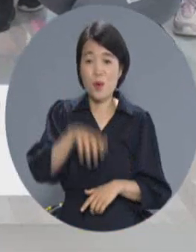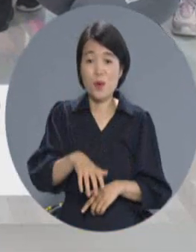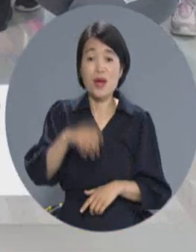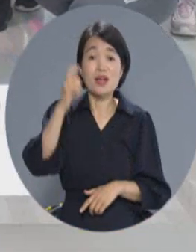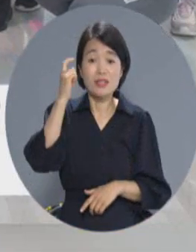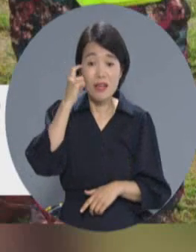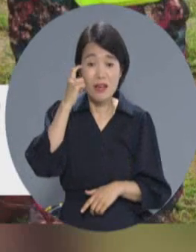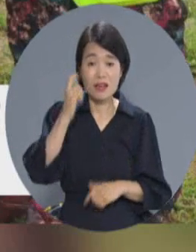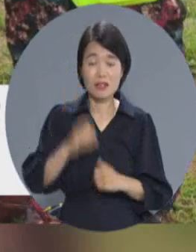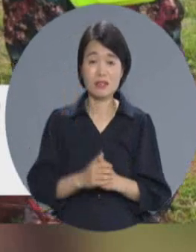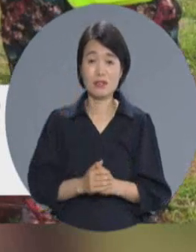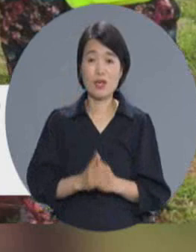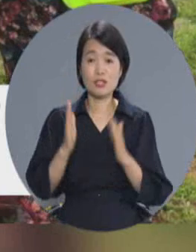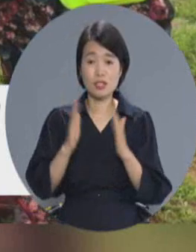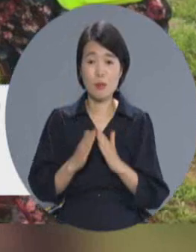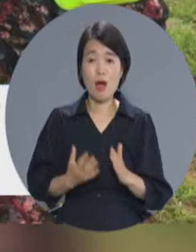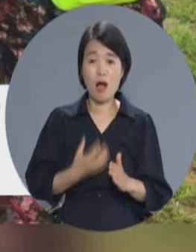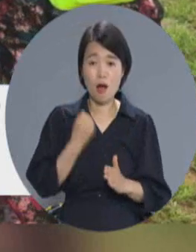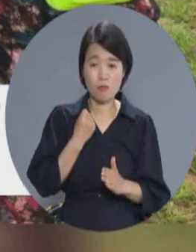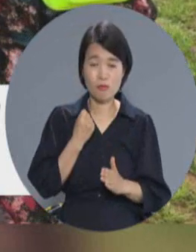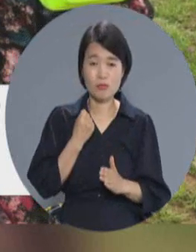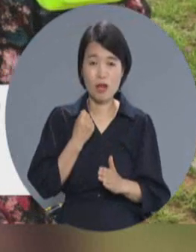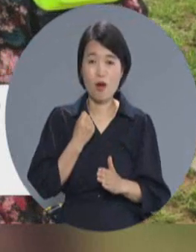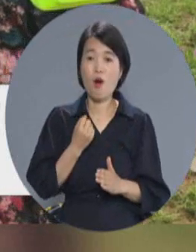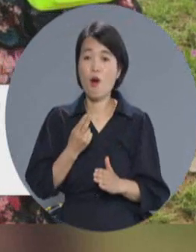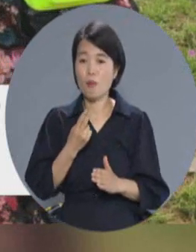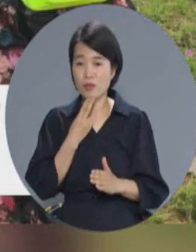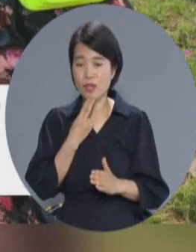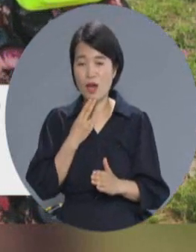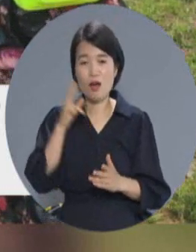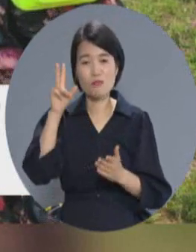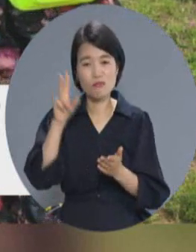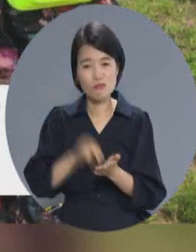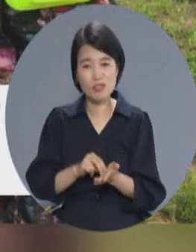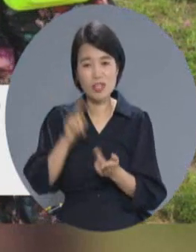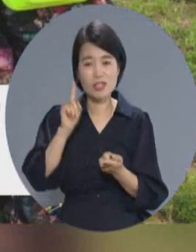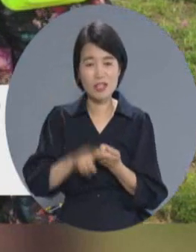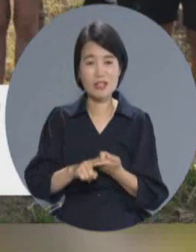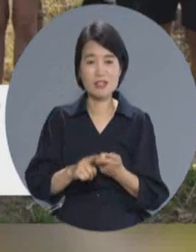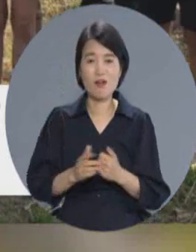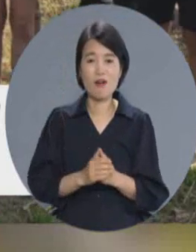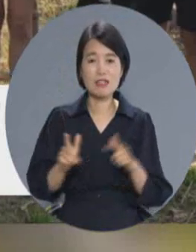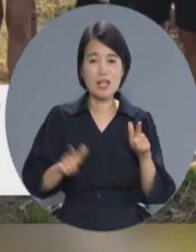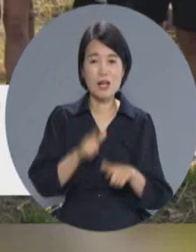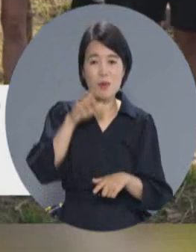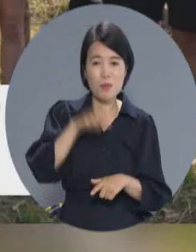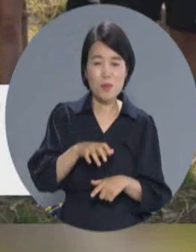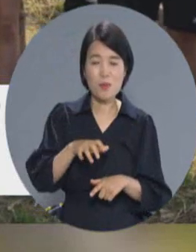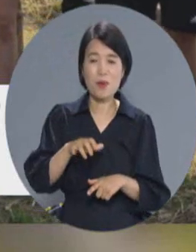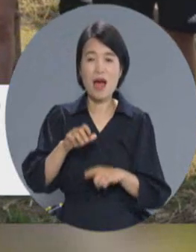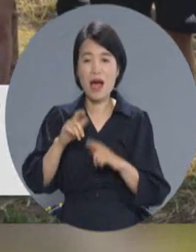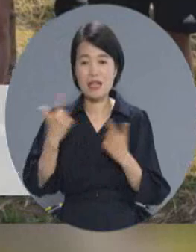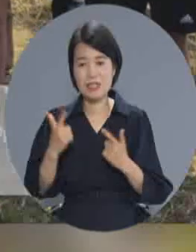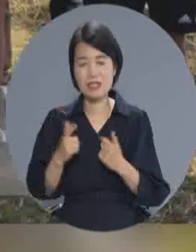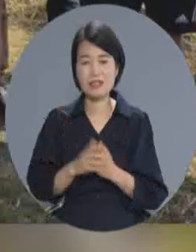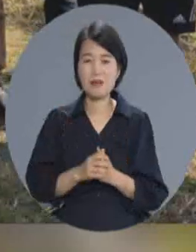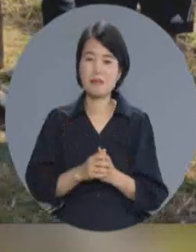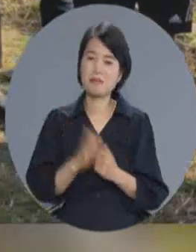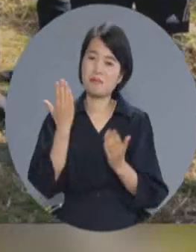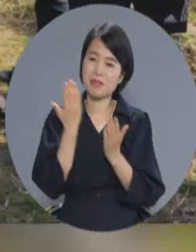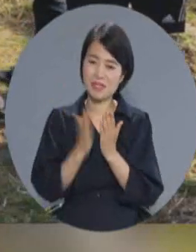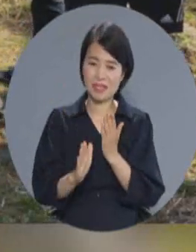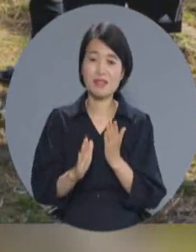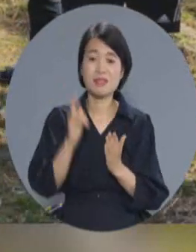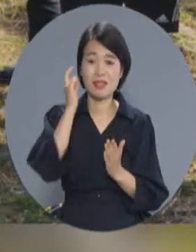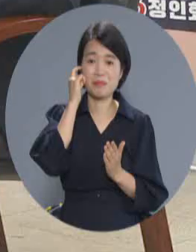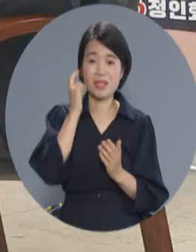것이지 집을 소유하고 있느냐 아니냐의 문제를 가지고 삶의 터전이냐 아니냐를 따지는 것은 어불성설이다. 저는